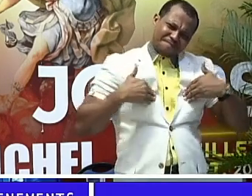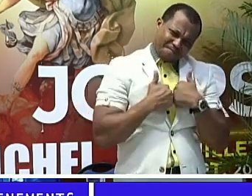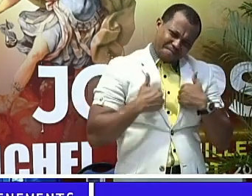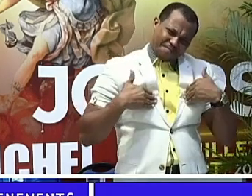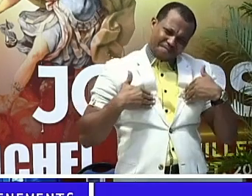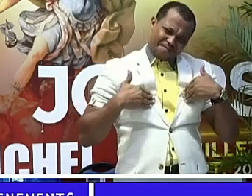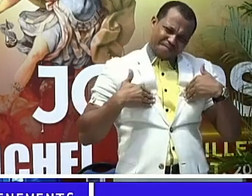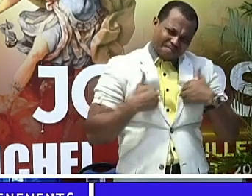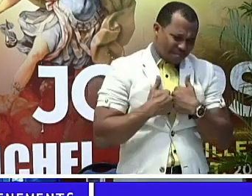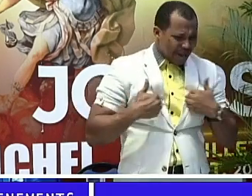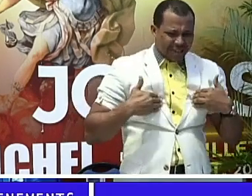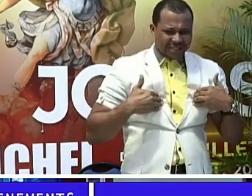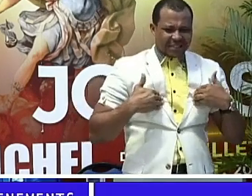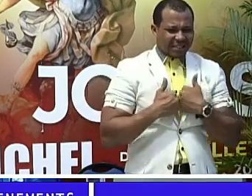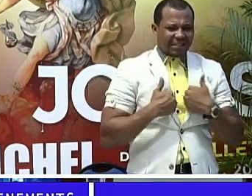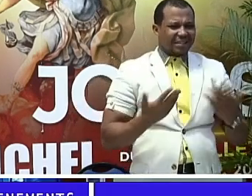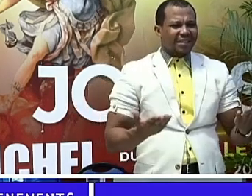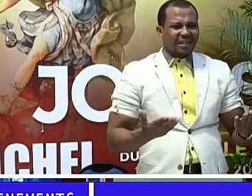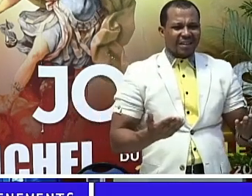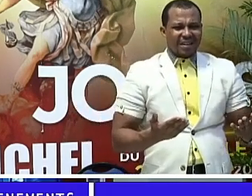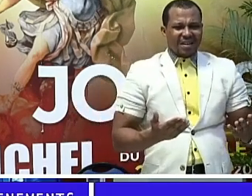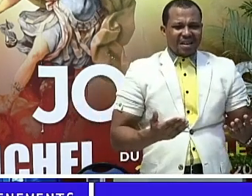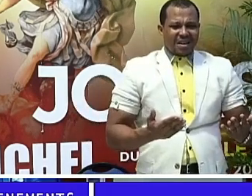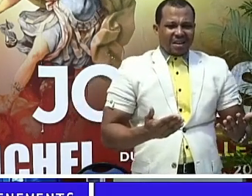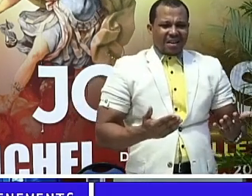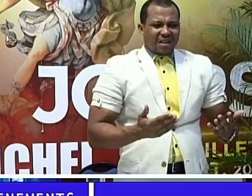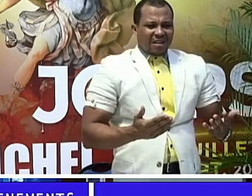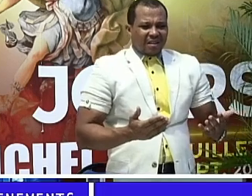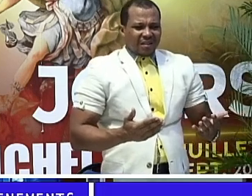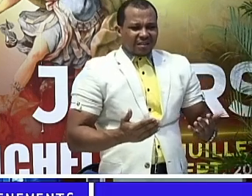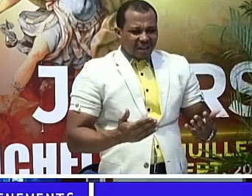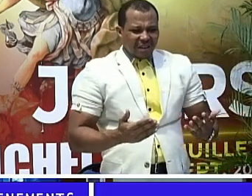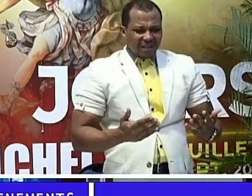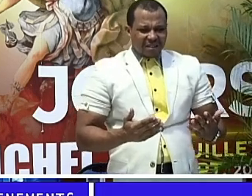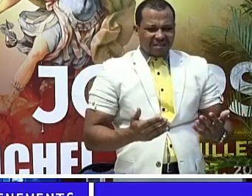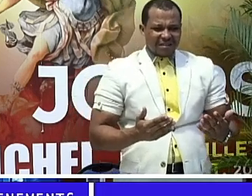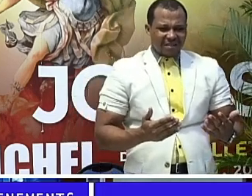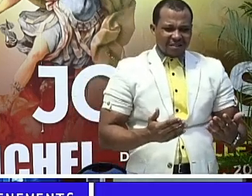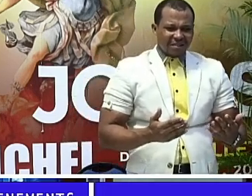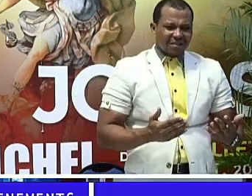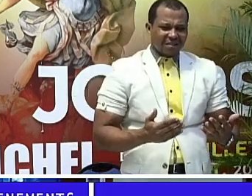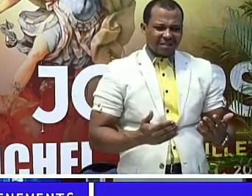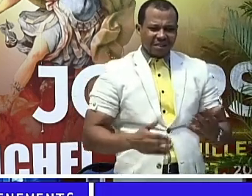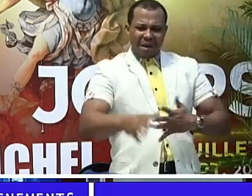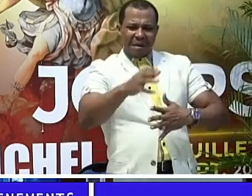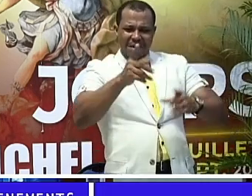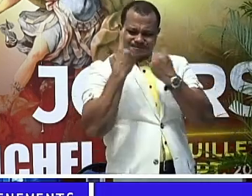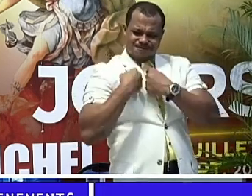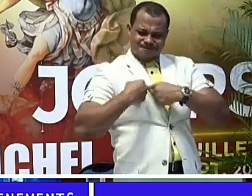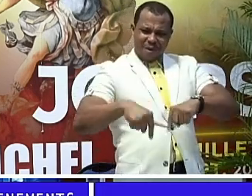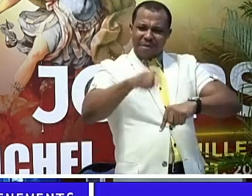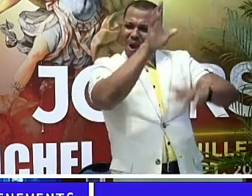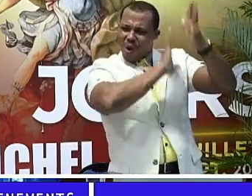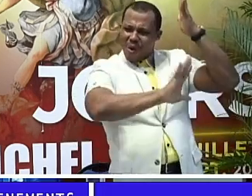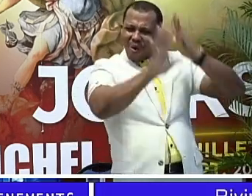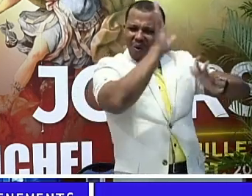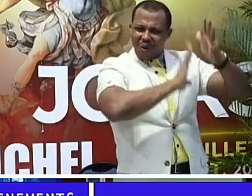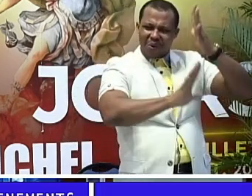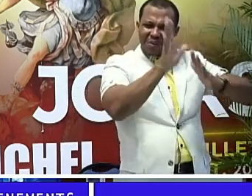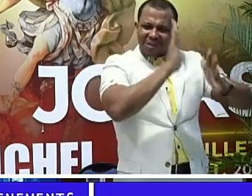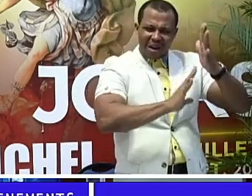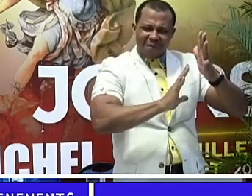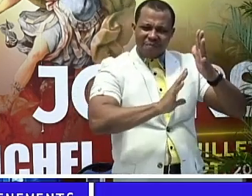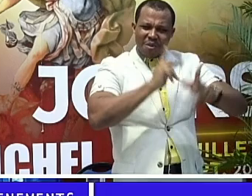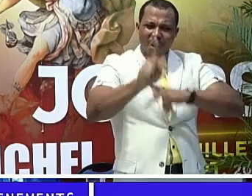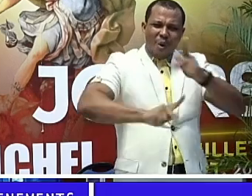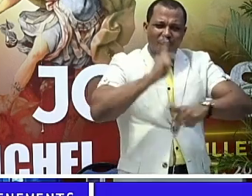Barbarien li pratiquement disparaît en dans société yo depuis plusieurs siècles. Moun pa vive kon